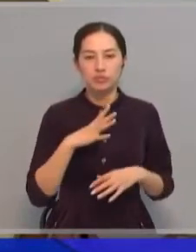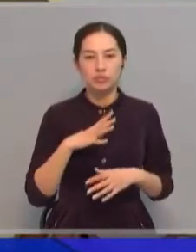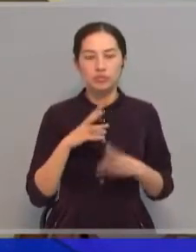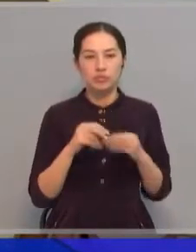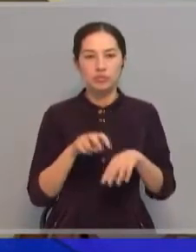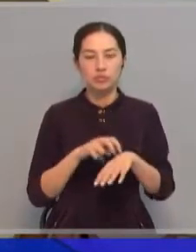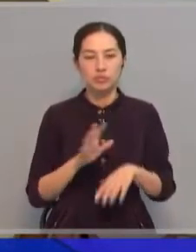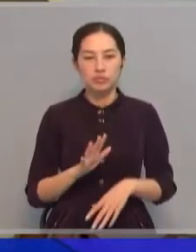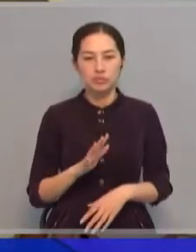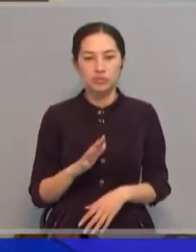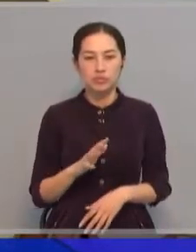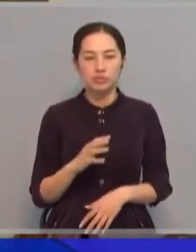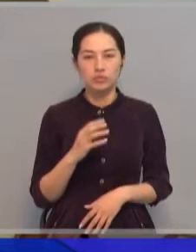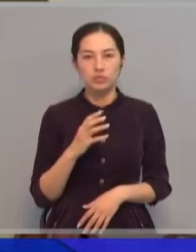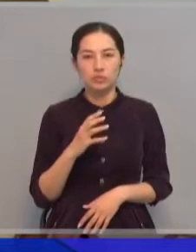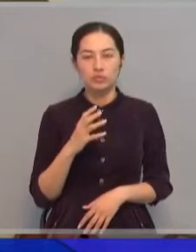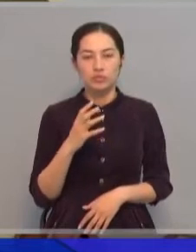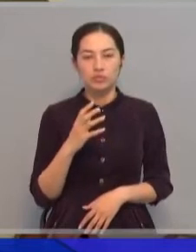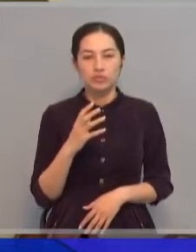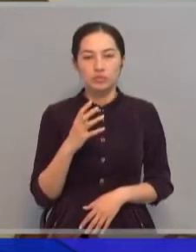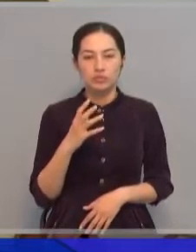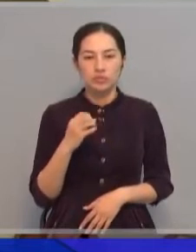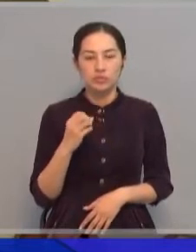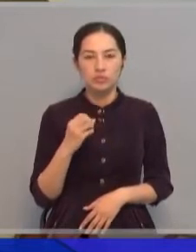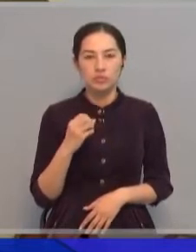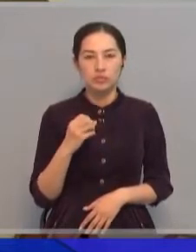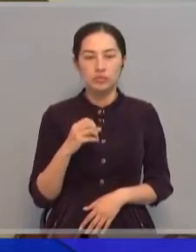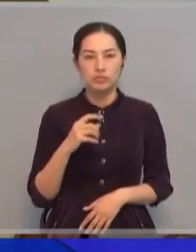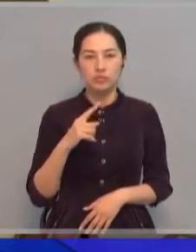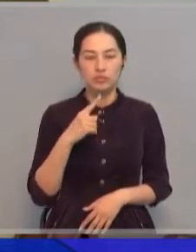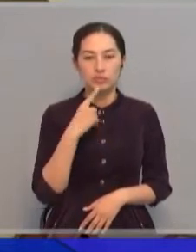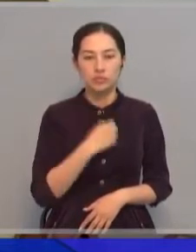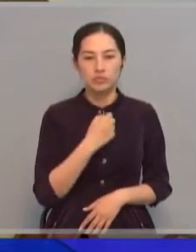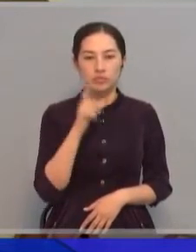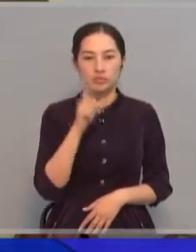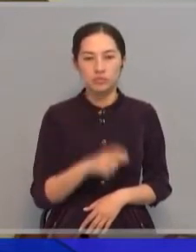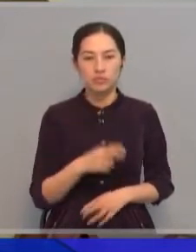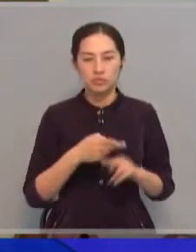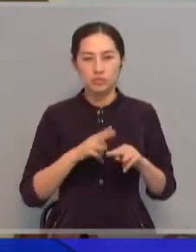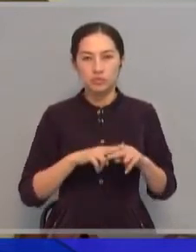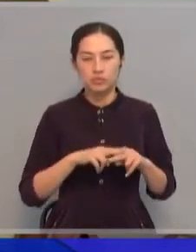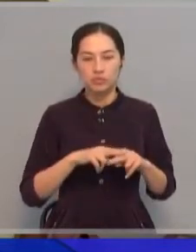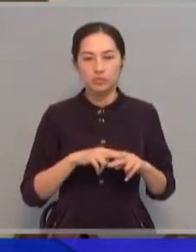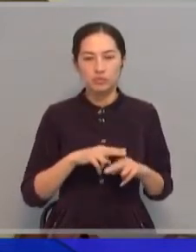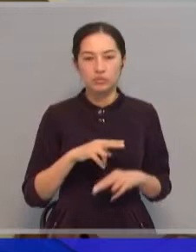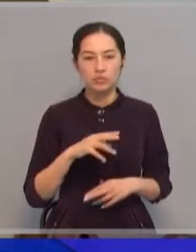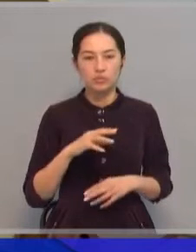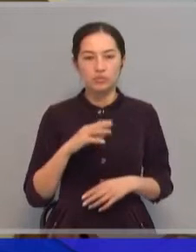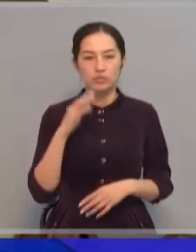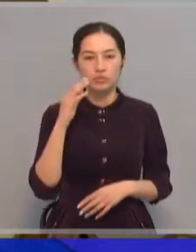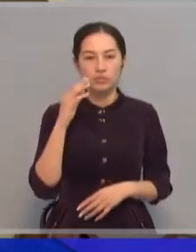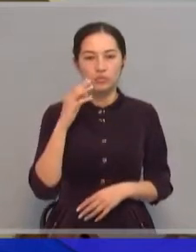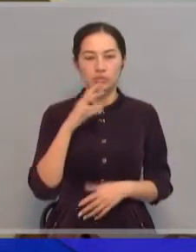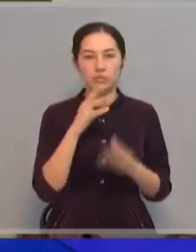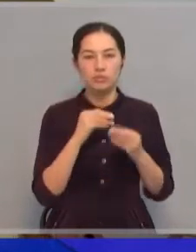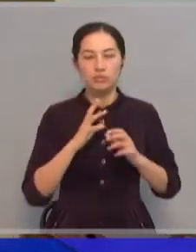қорықпайды деген сондай жолда шыққан. Өзім сол военный жолда жүрген адаммын, сол военный боламын деп ойлаймын.